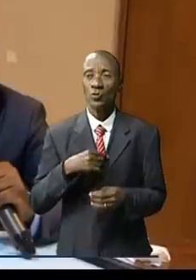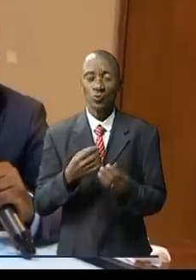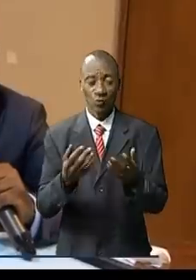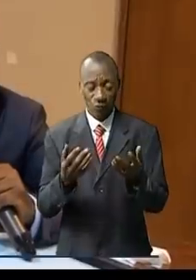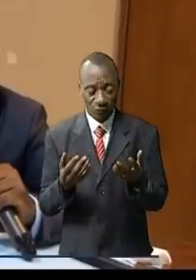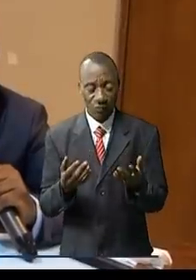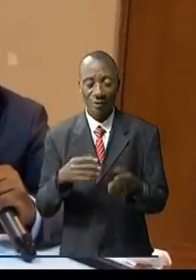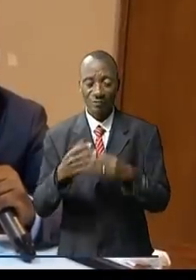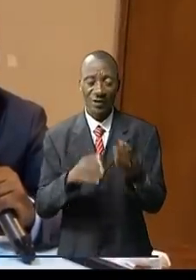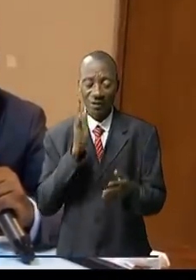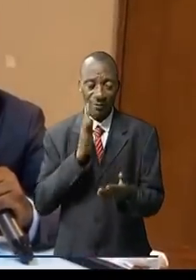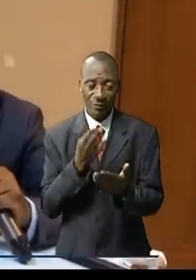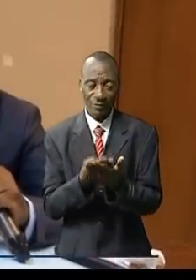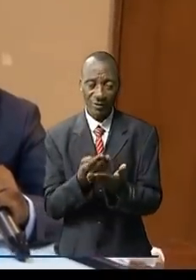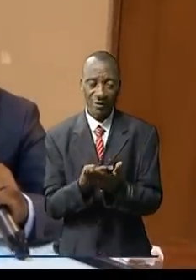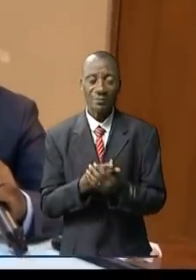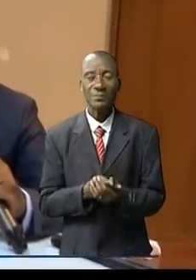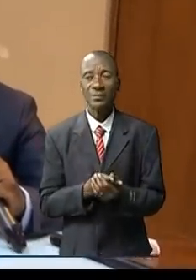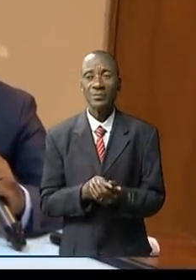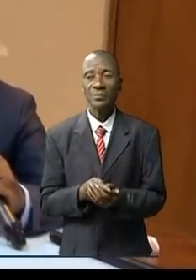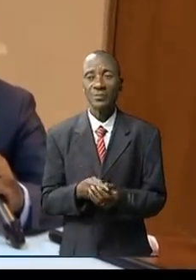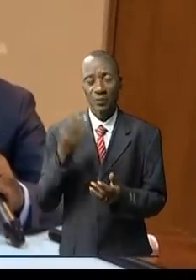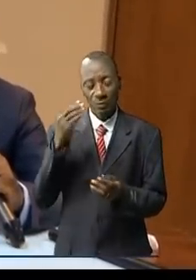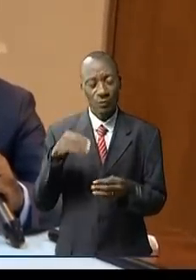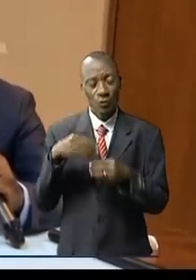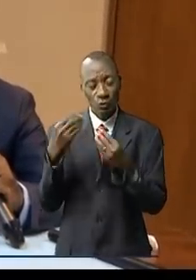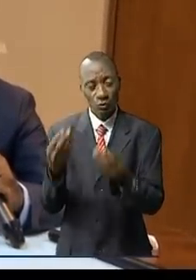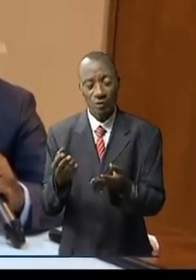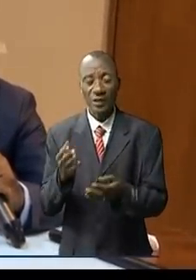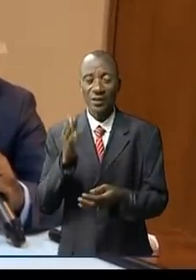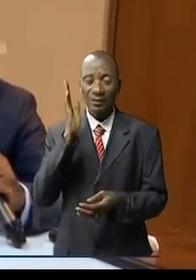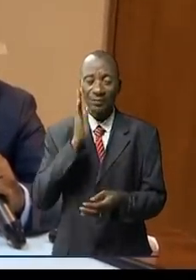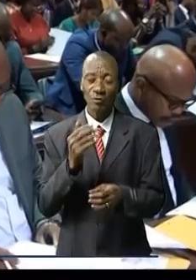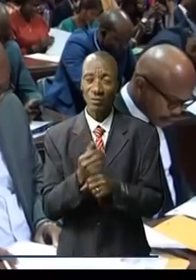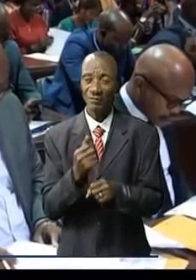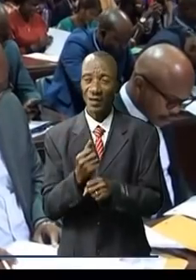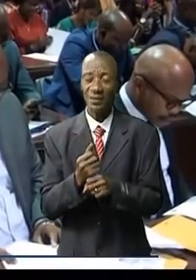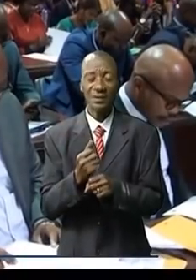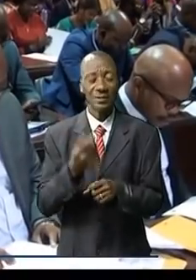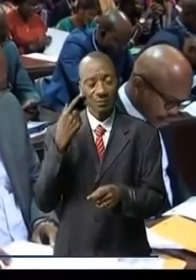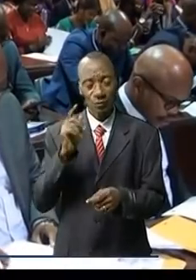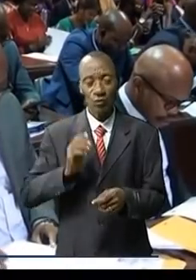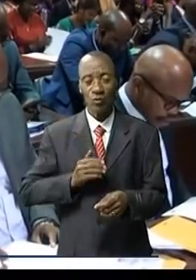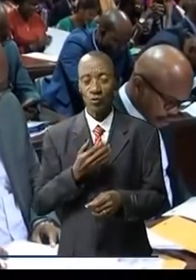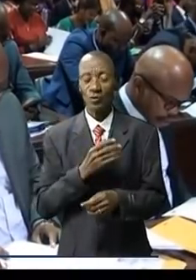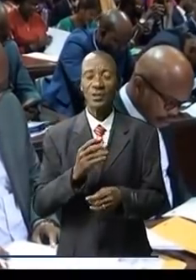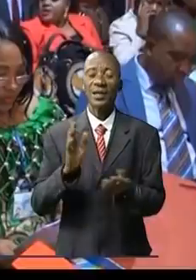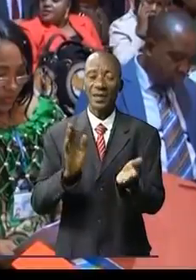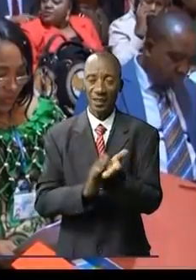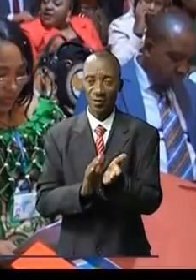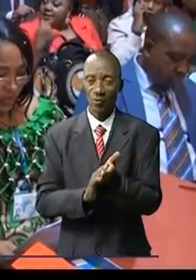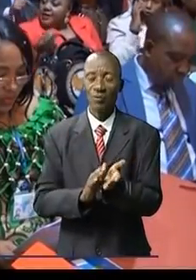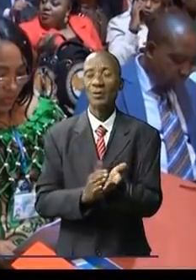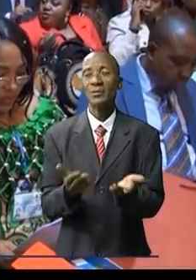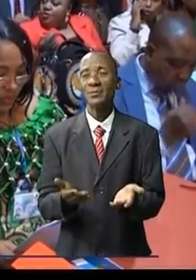indispensables afin de donner à nos actions futures l'empreinte de la bonne gouvernance. Ces travaux vont se poursuivre pendant 48 heures,